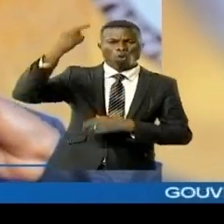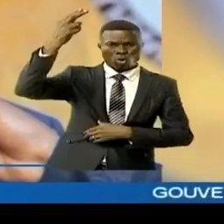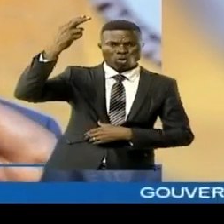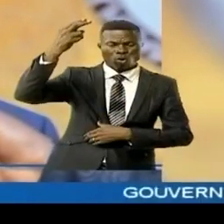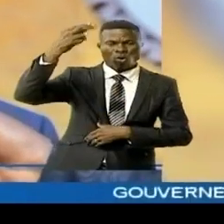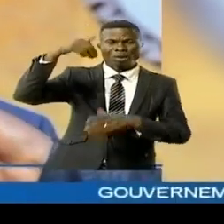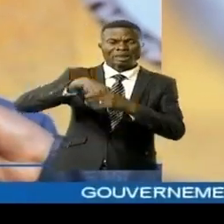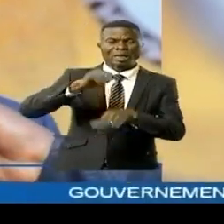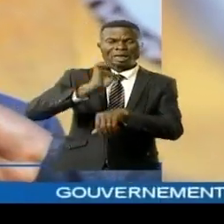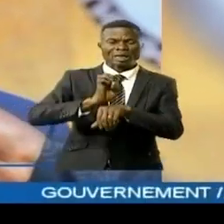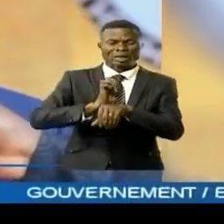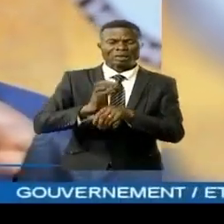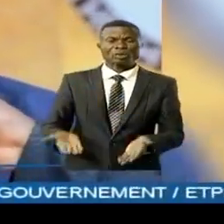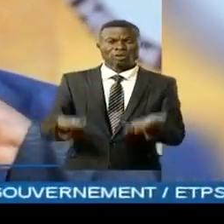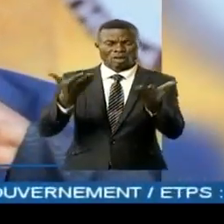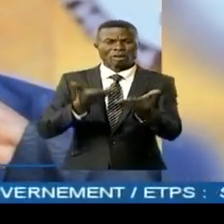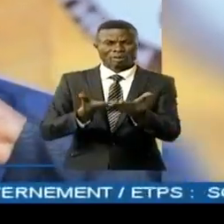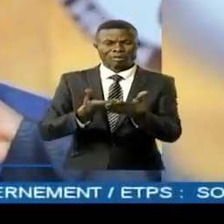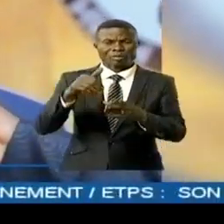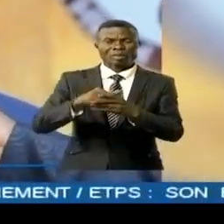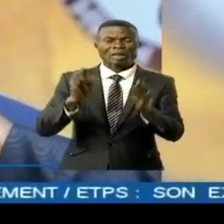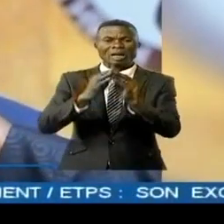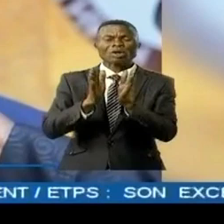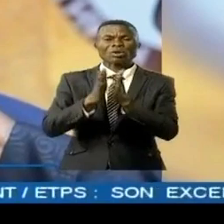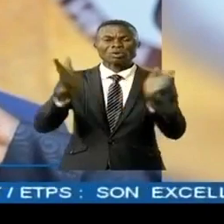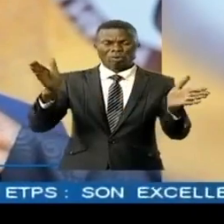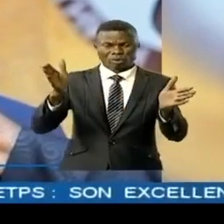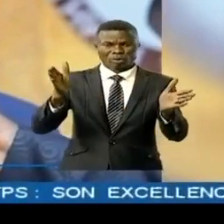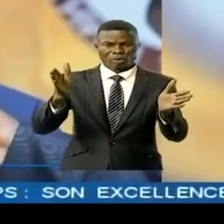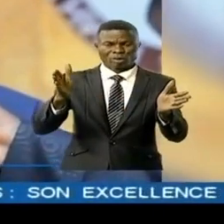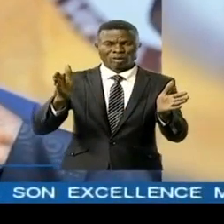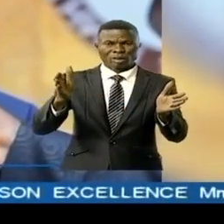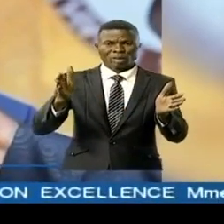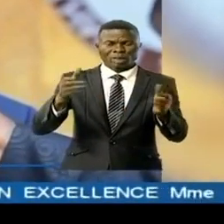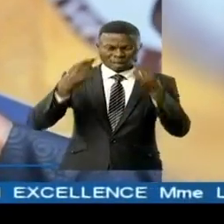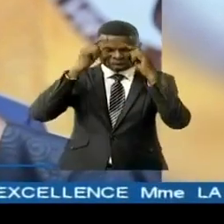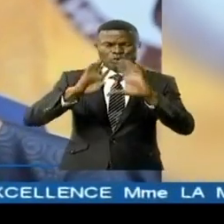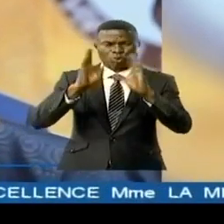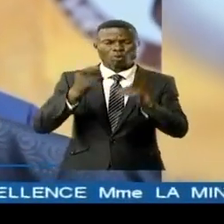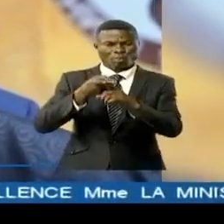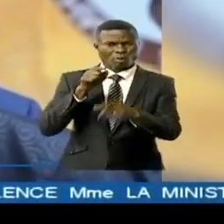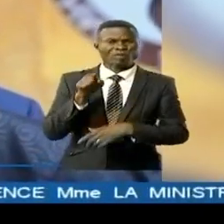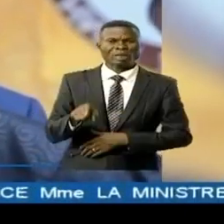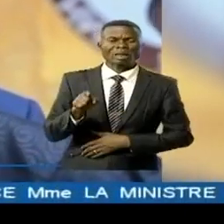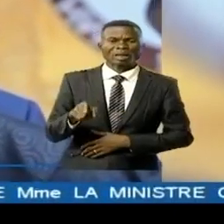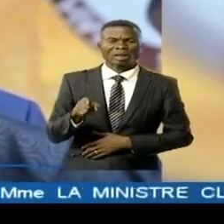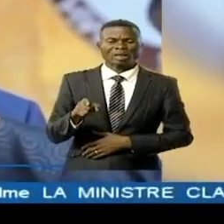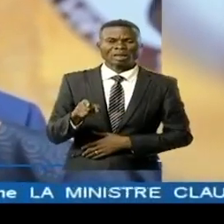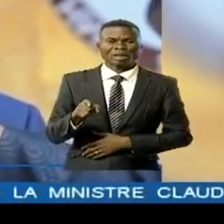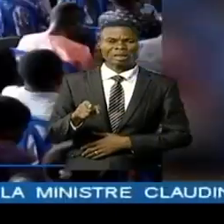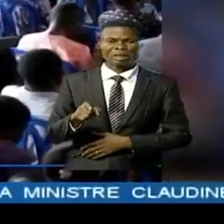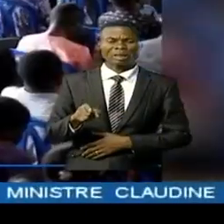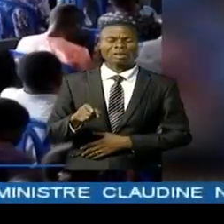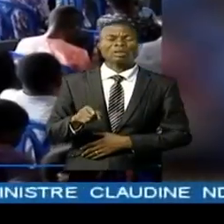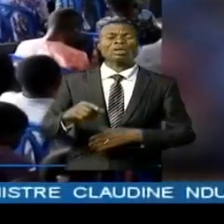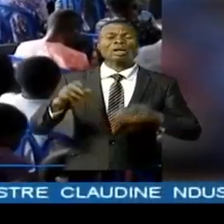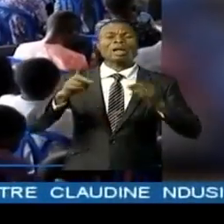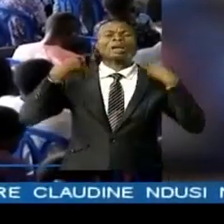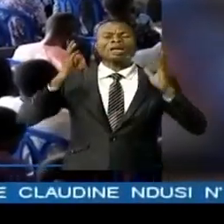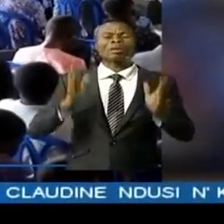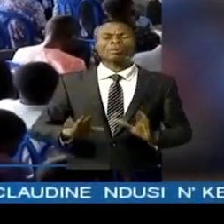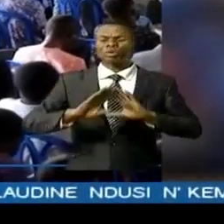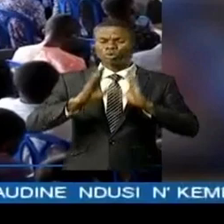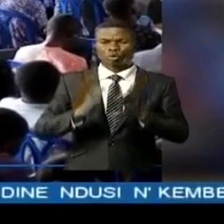l'église de réveil est donc c'est dans l'assemblage de quelques semaines des décisions que les exécutifs tant